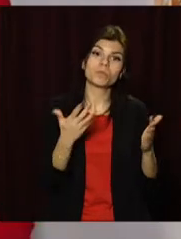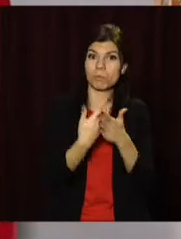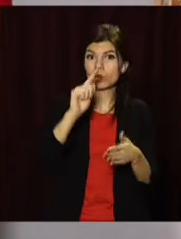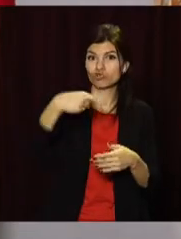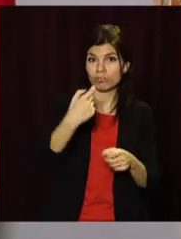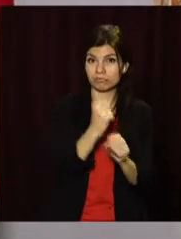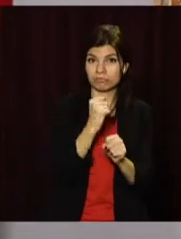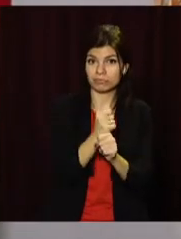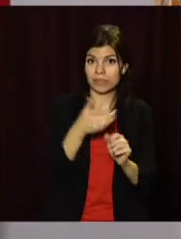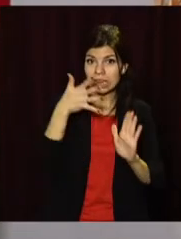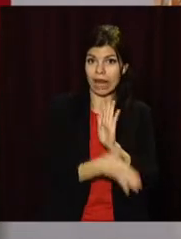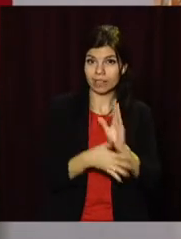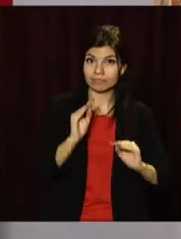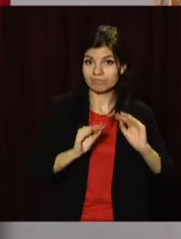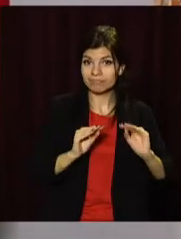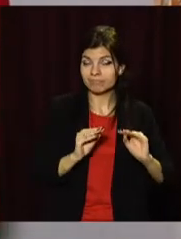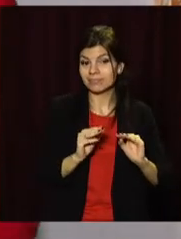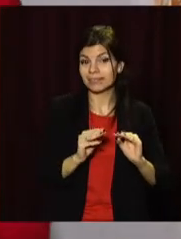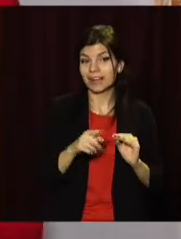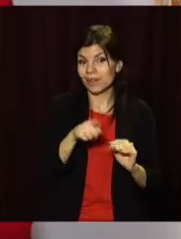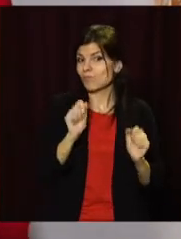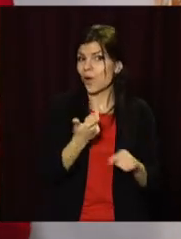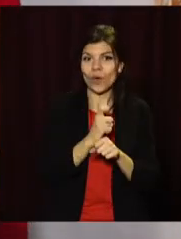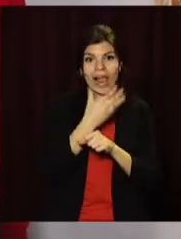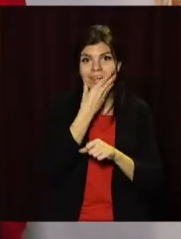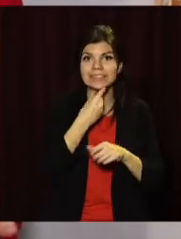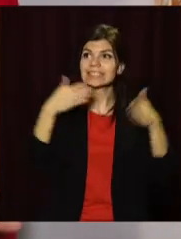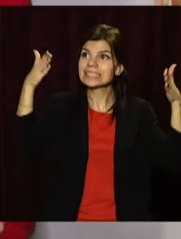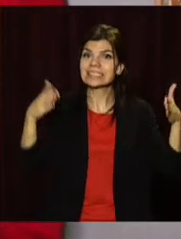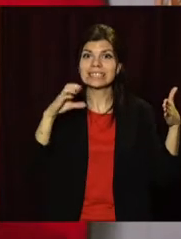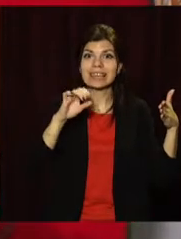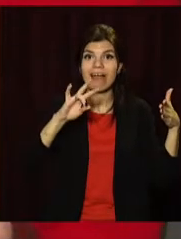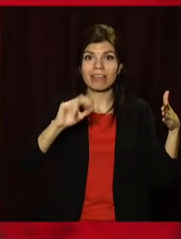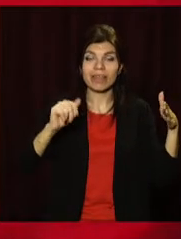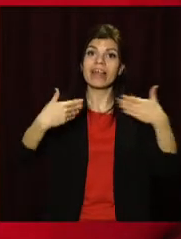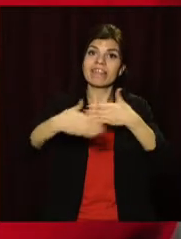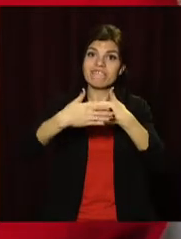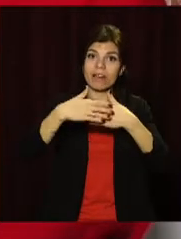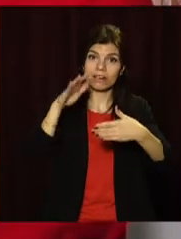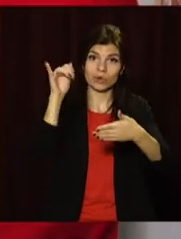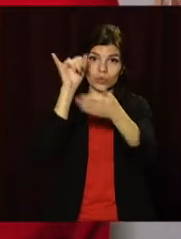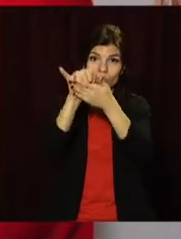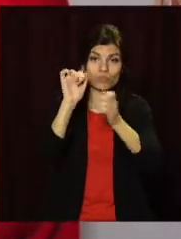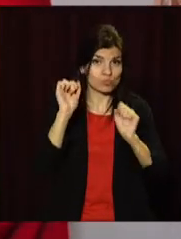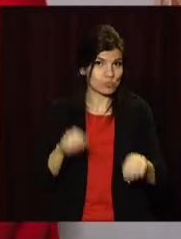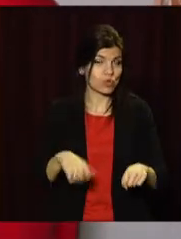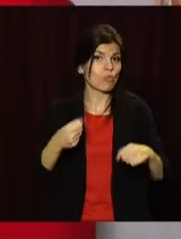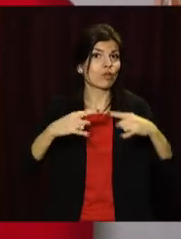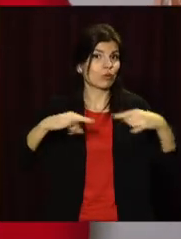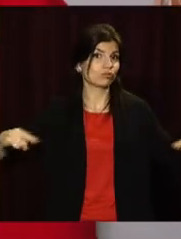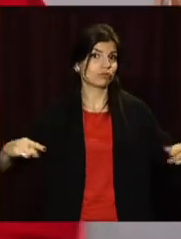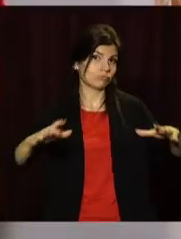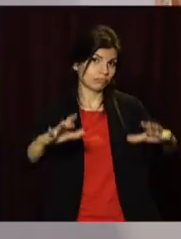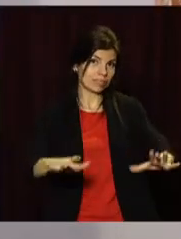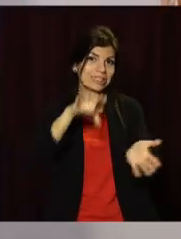час на этот віночок. Его им можно очень красиво украсить стену, дверь или, может быть, положить на стол.